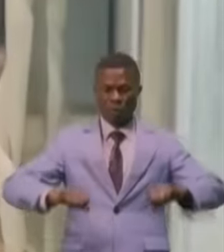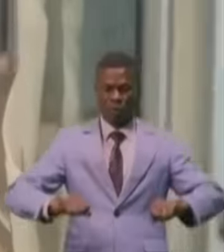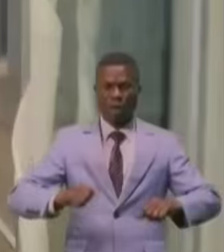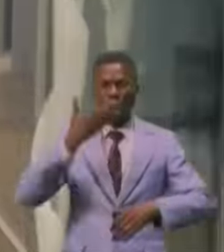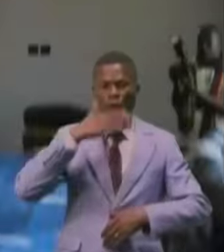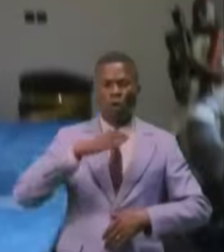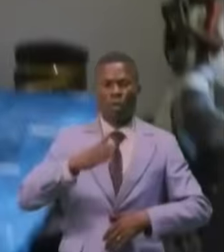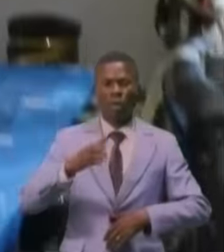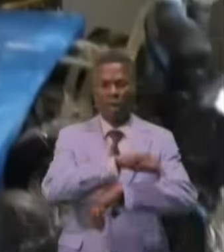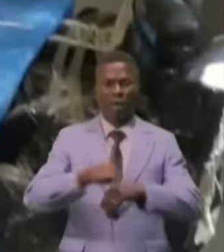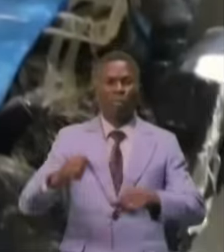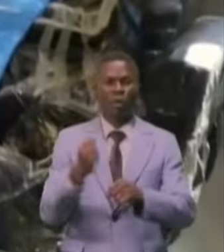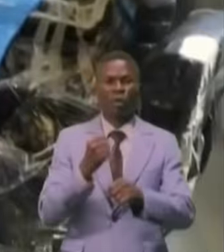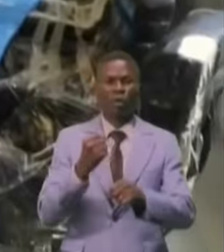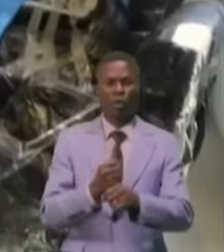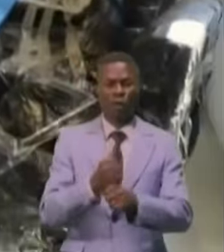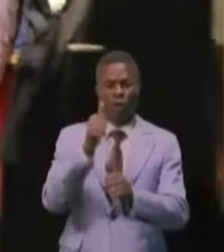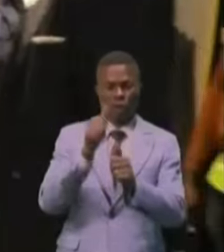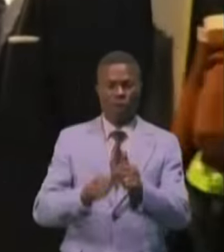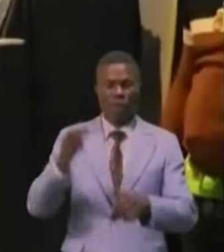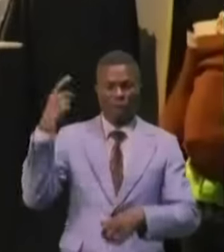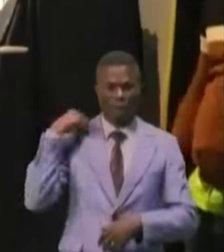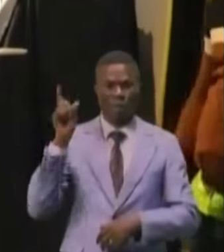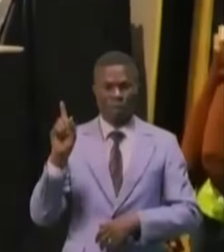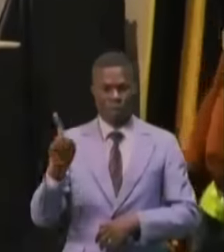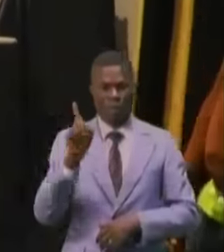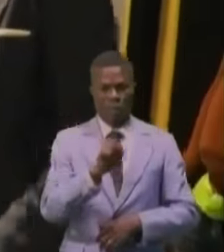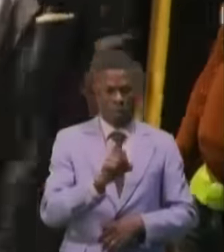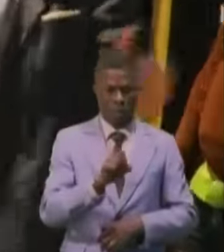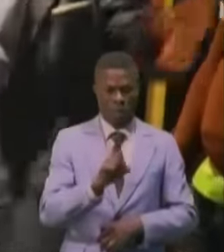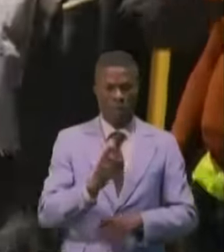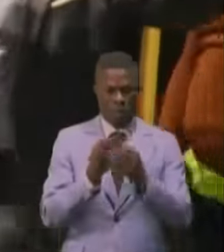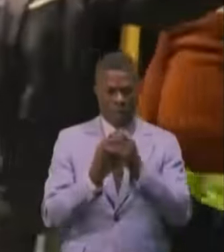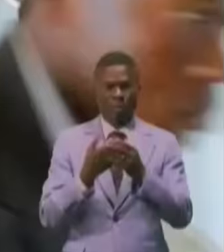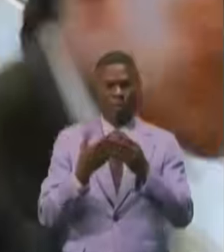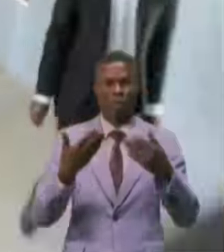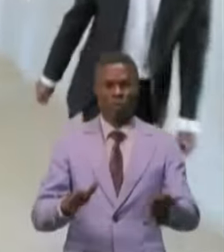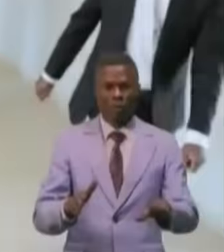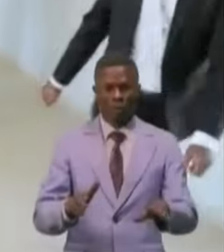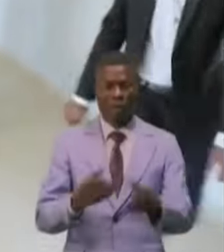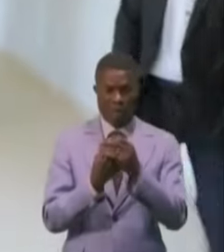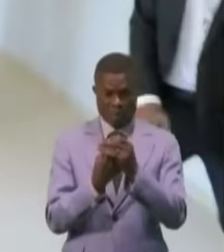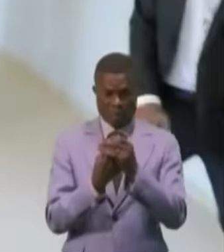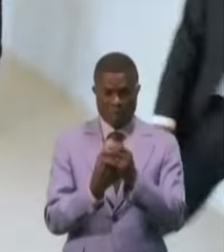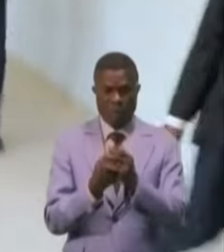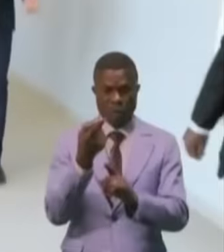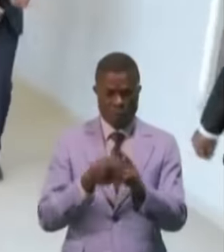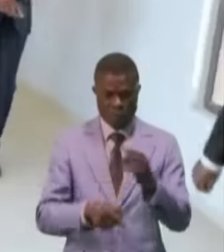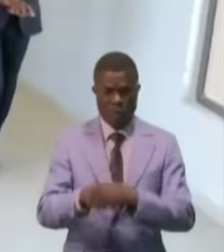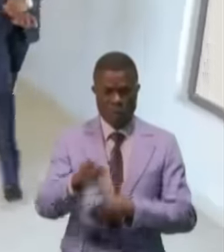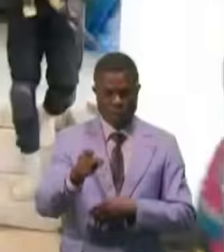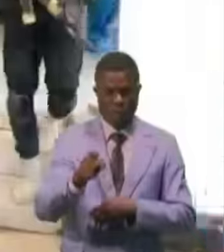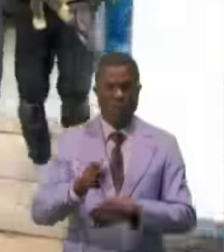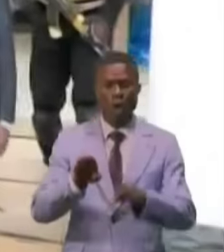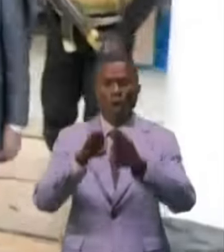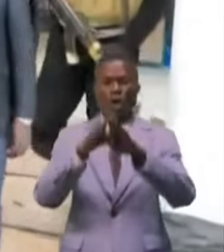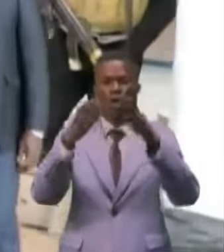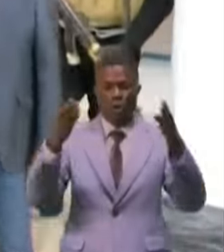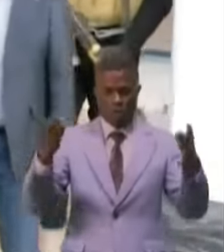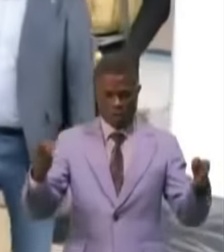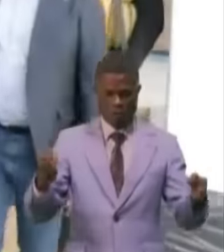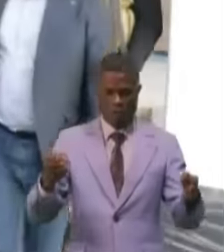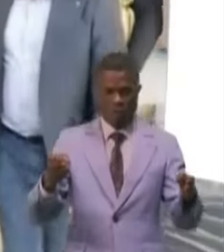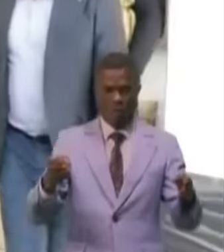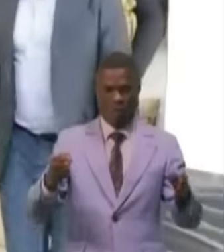d'un bureau de travail pour chaque honorable député, sont à l'étape de finissage et d'ici quelques mois interviendra l'inauguration qui sera faite par